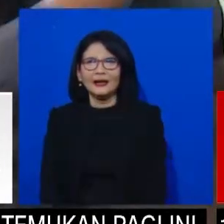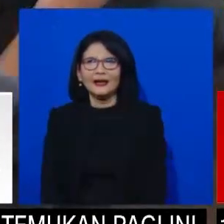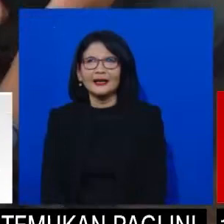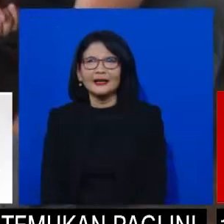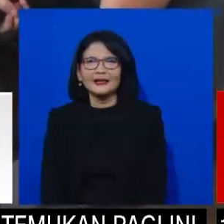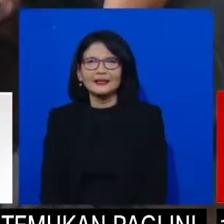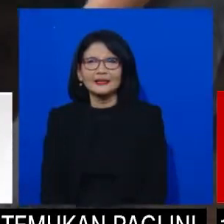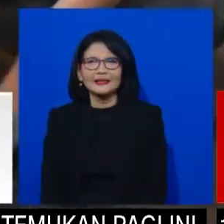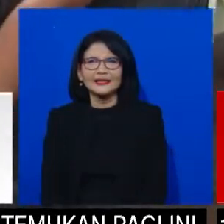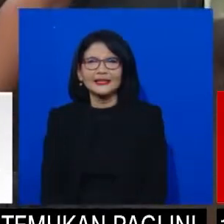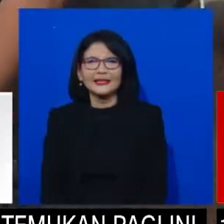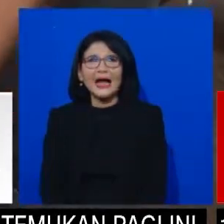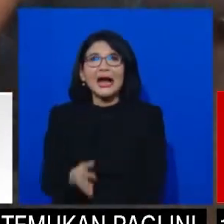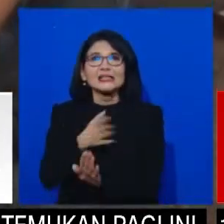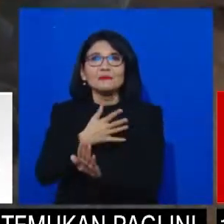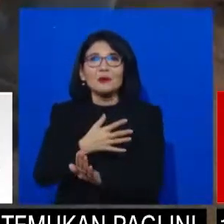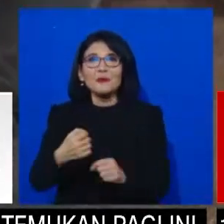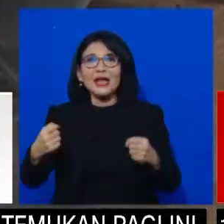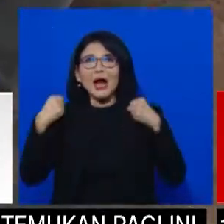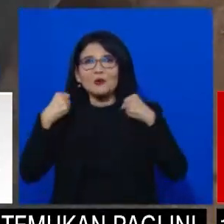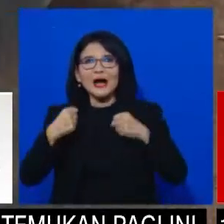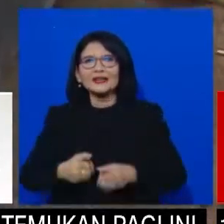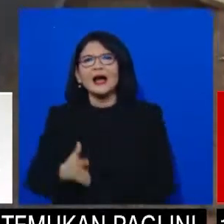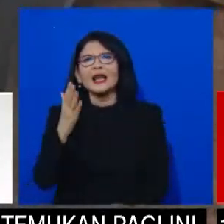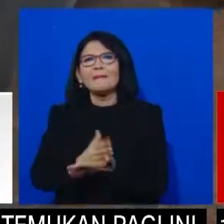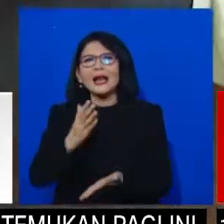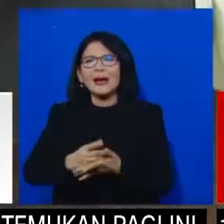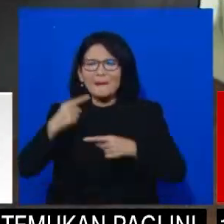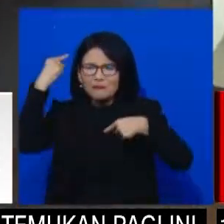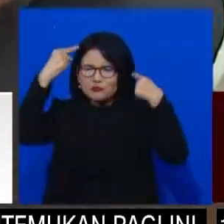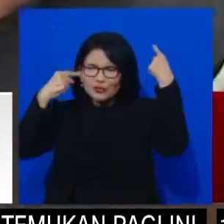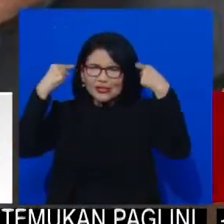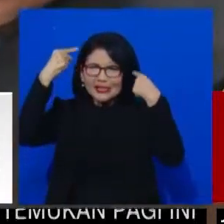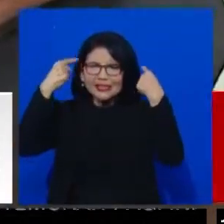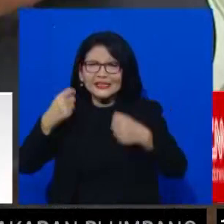Pertama-tama kuat. Lama-lama pusing juga.